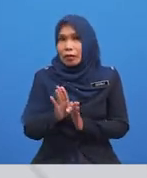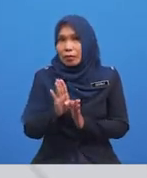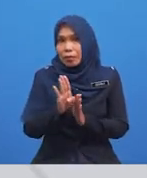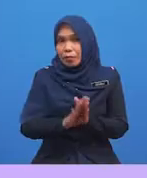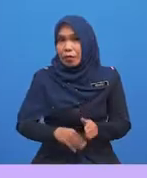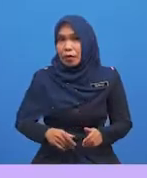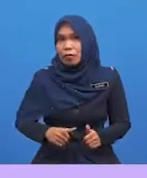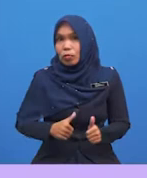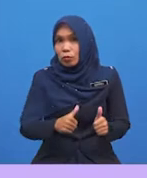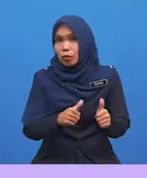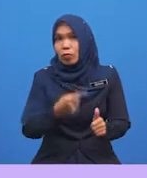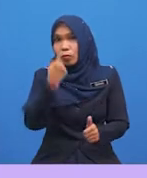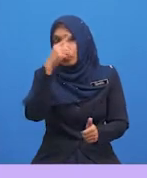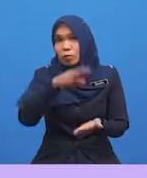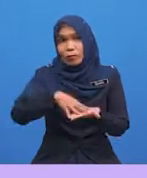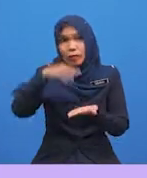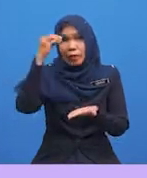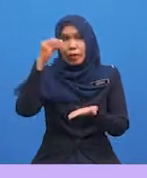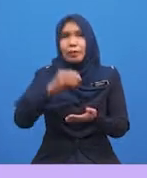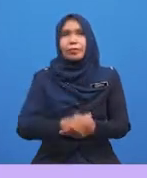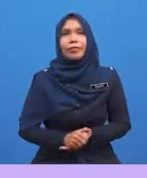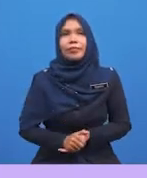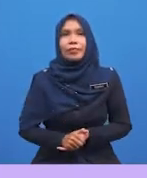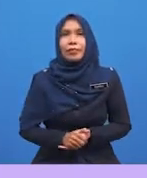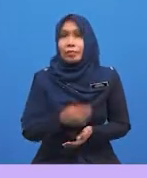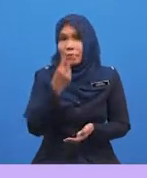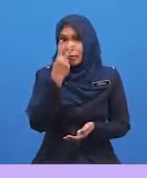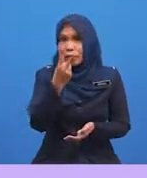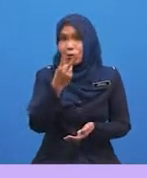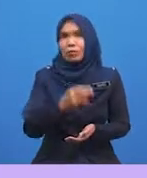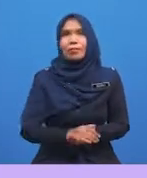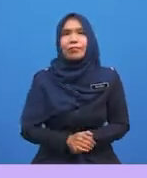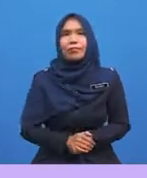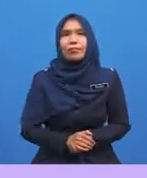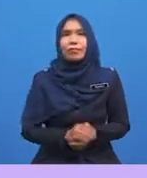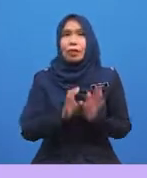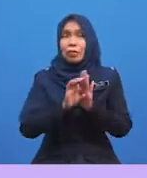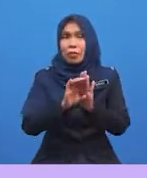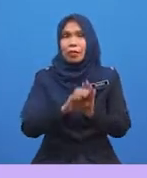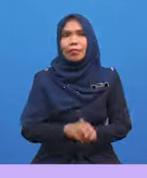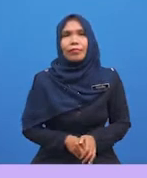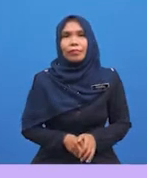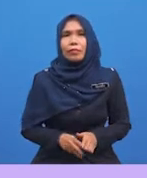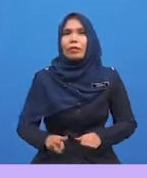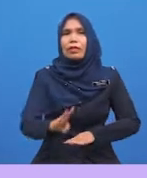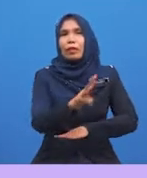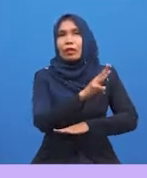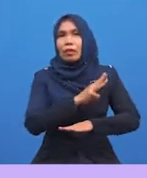lebih tinggi. Lihat paparan slide. Kawasan yang mempunyai